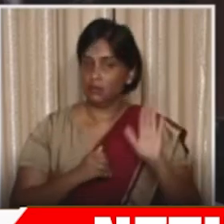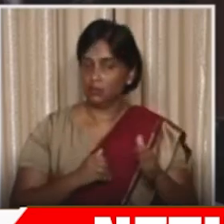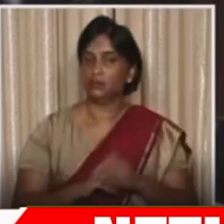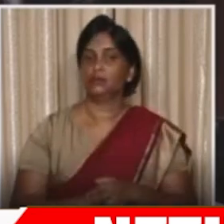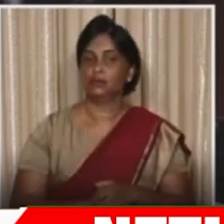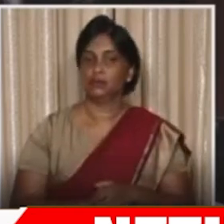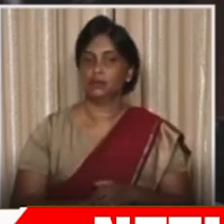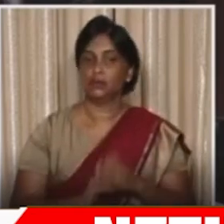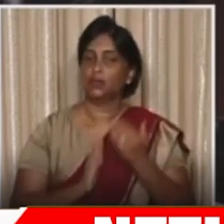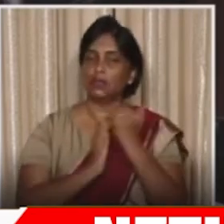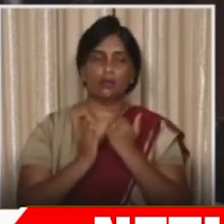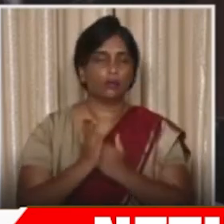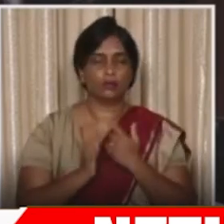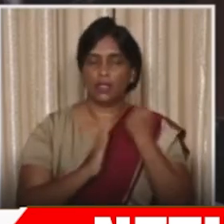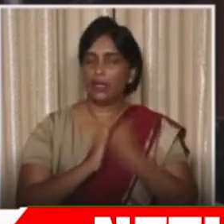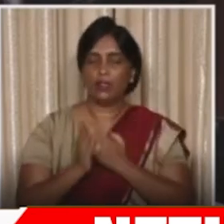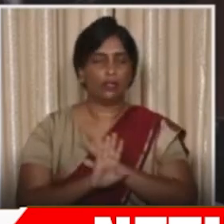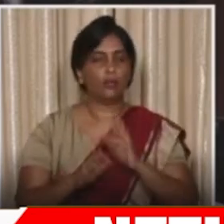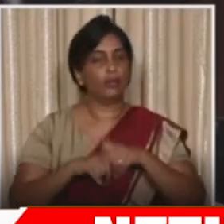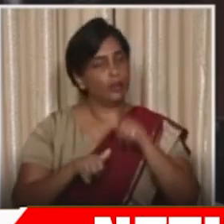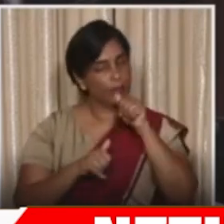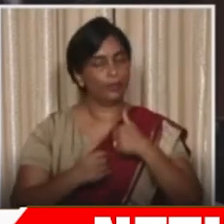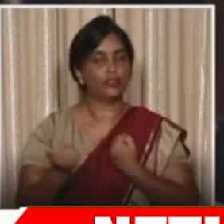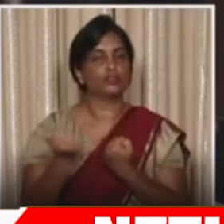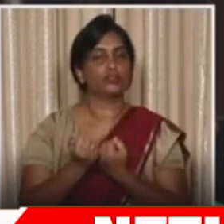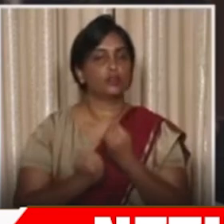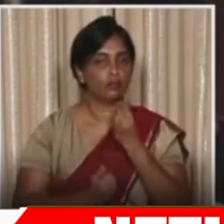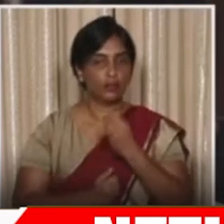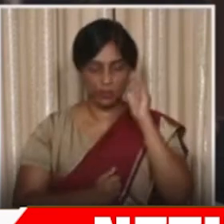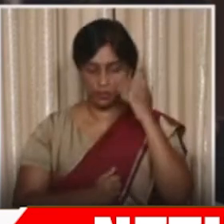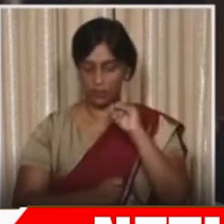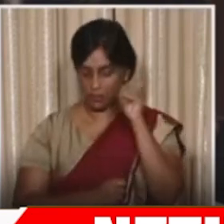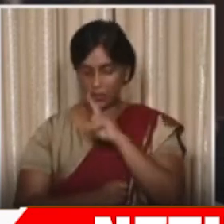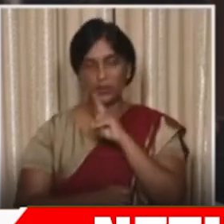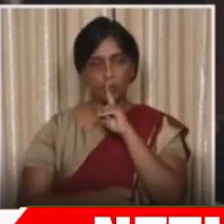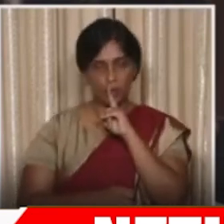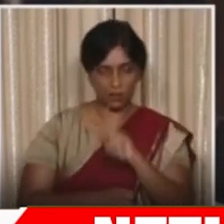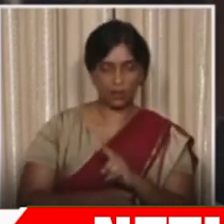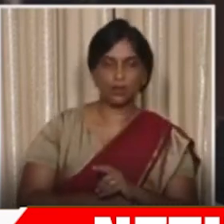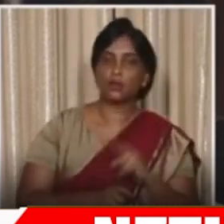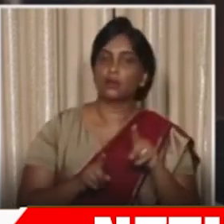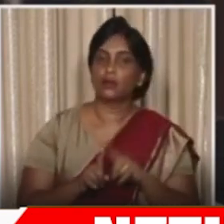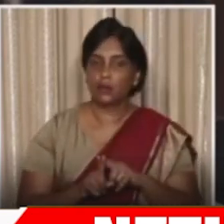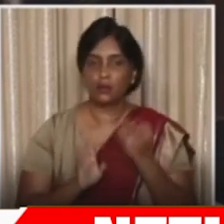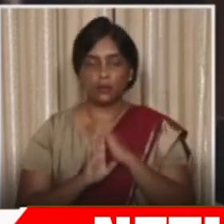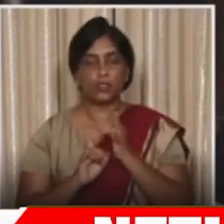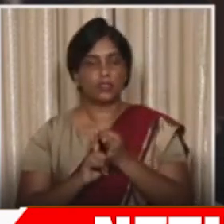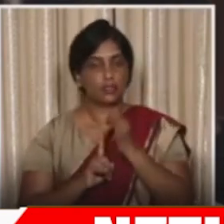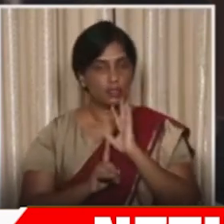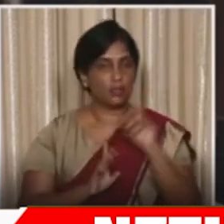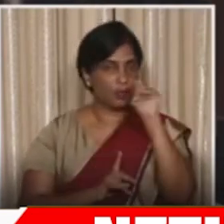සඳහා කොන්දේසි විරහිතව අවංක සහයෝගය ලබා දෙන බව විශේෂයෙන් මුලින්ම ප්‍රකාශ කරන්න ඕන. ඒ වගේම අපේ හිටපු